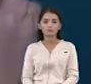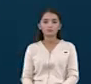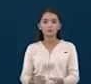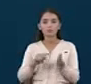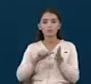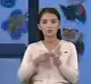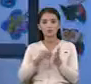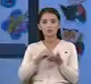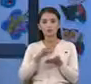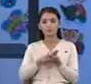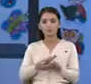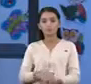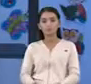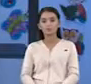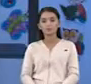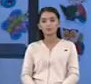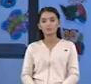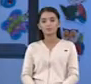Ставим точку.